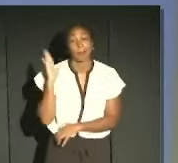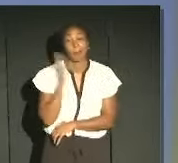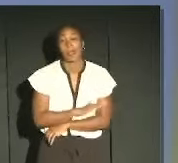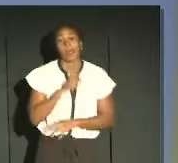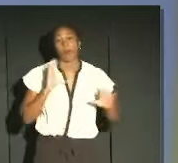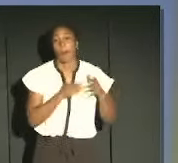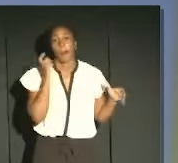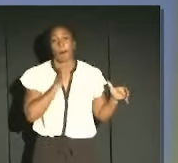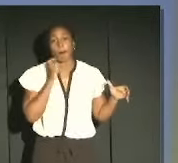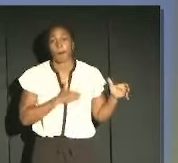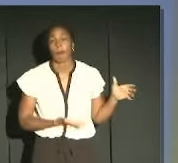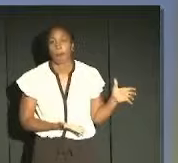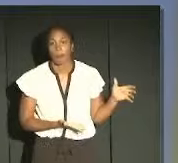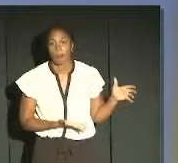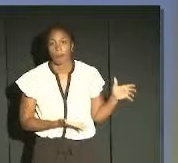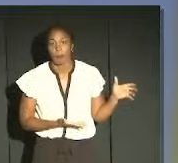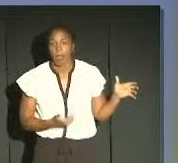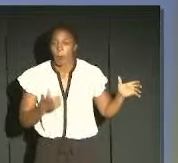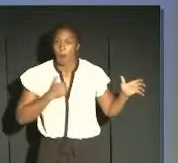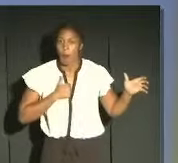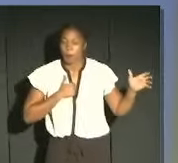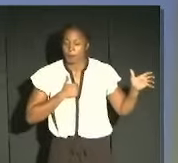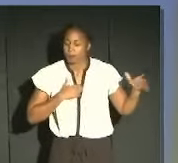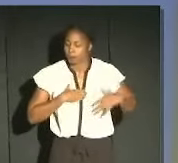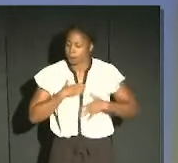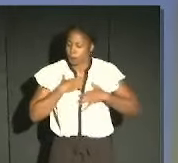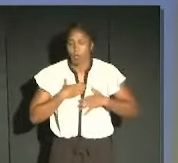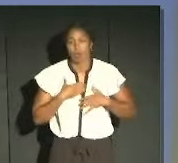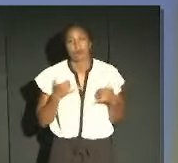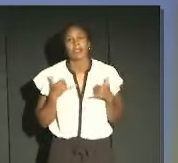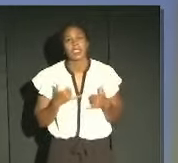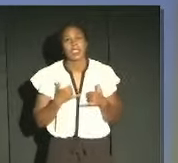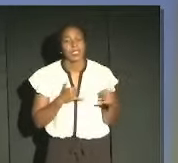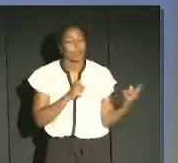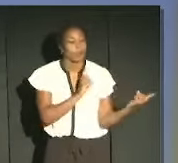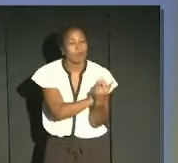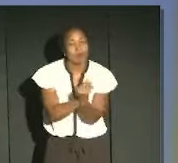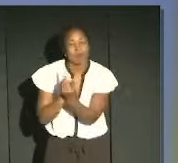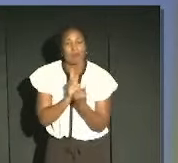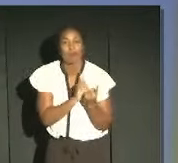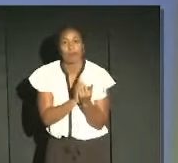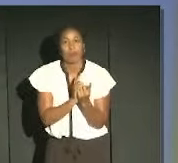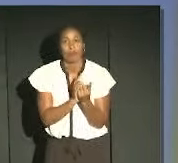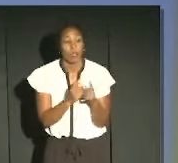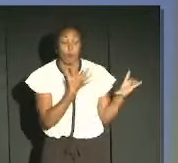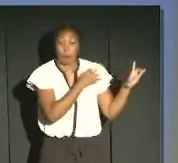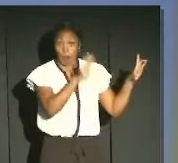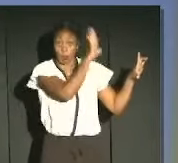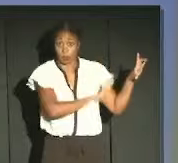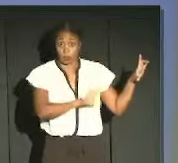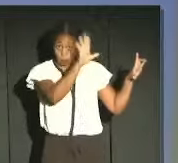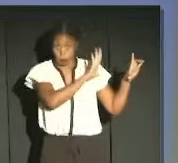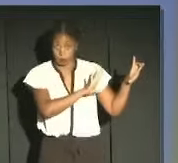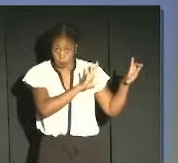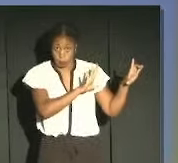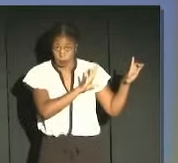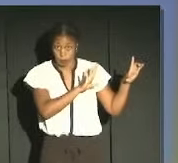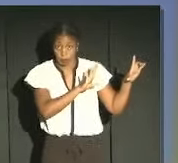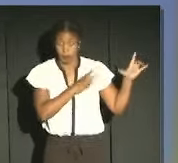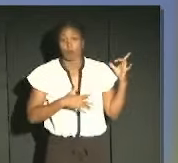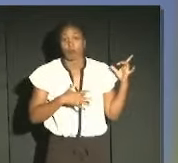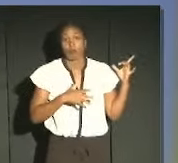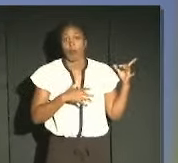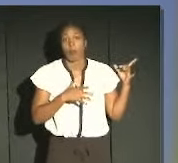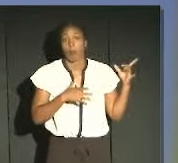de et j'ai été assez frappée dans les rencontres que nous avons fait ici puisque en France nous avons une situation d'effondrement du système de